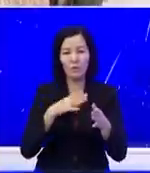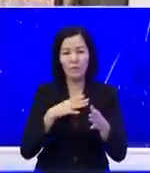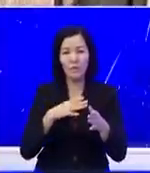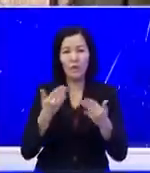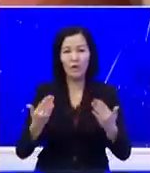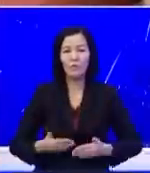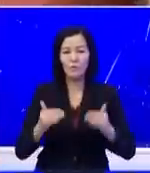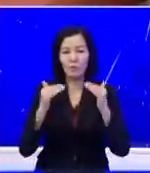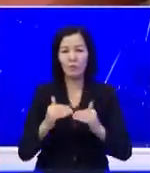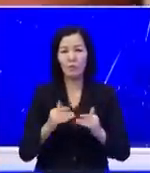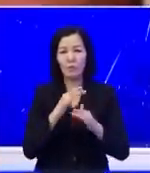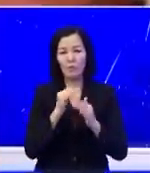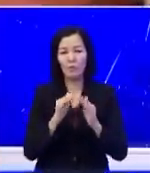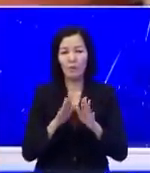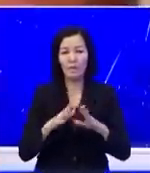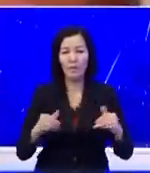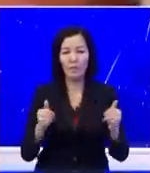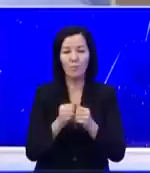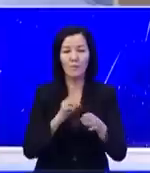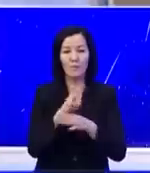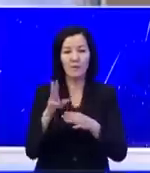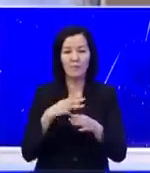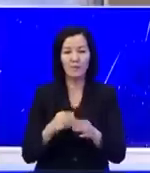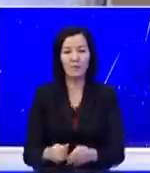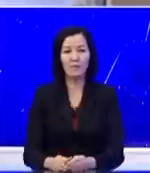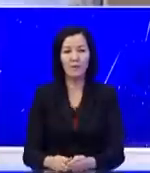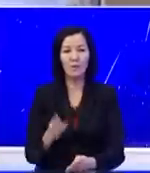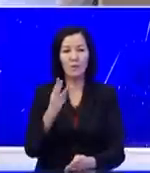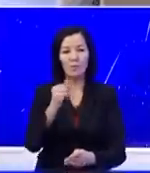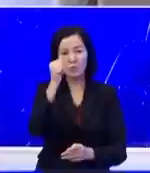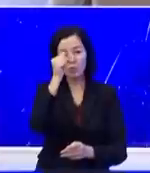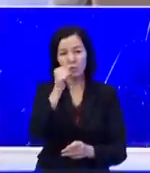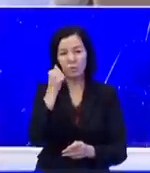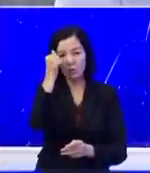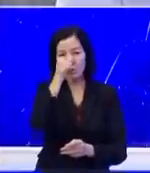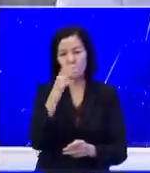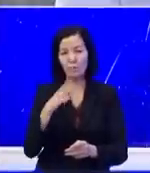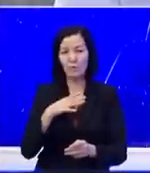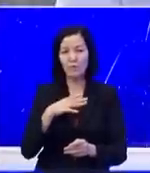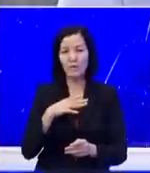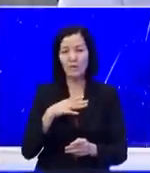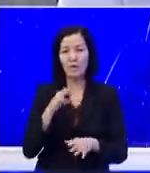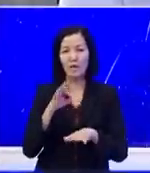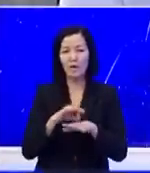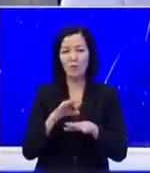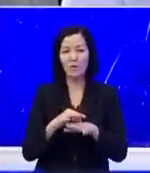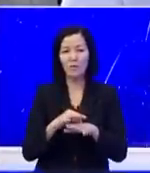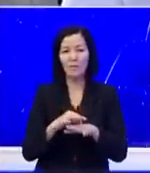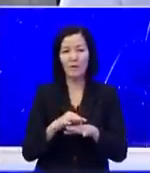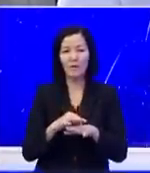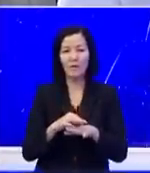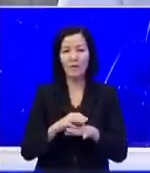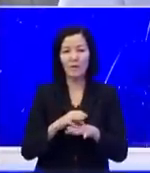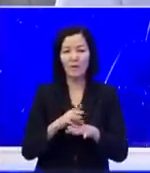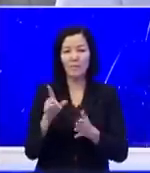тұрмысы төмен көпбалалы жанұялар қамтылды. Үш жыл болды ауырғанмын, инсультпен пенсия аламай отырмын. Осы кісілерге рахметіне Рамазан